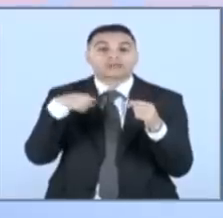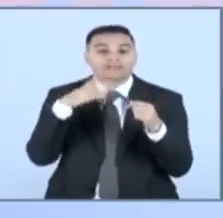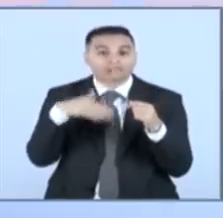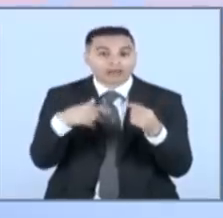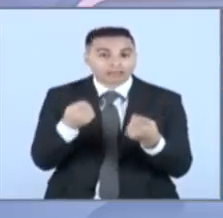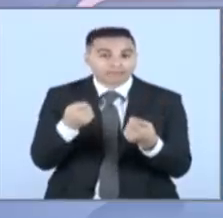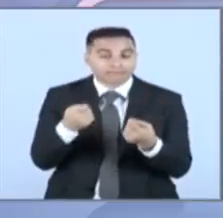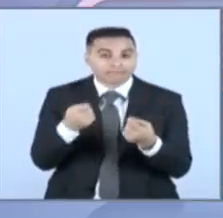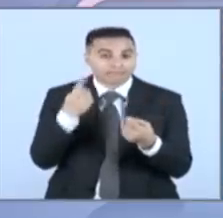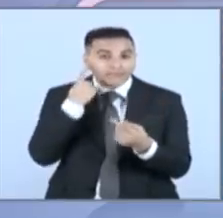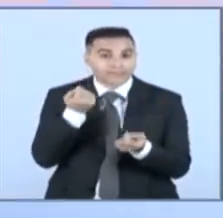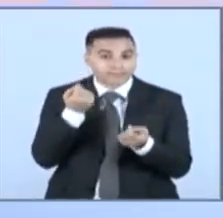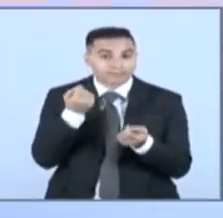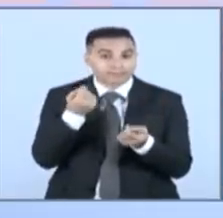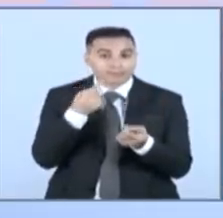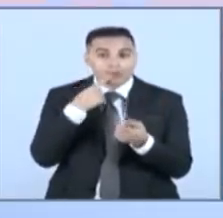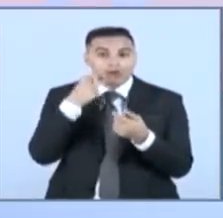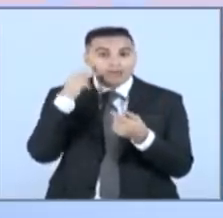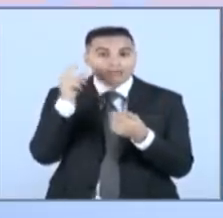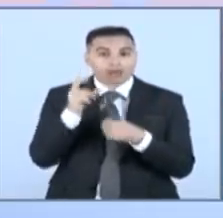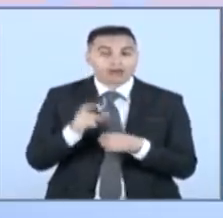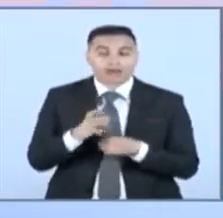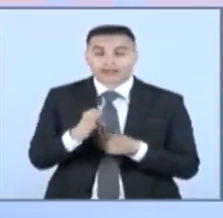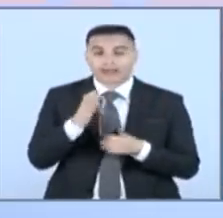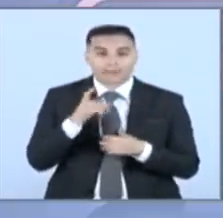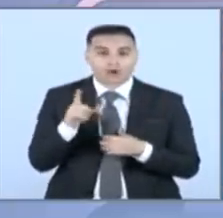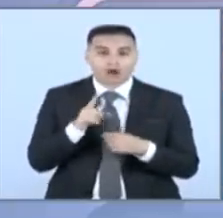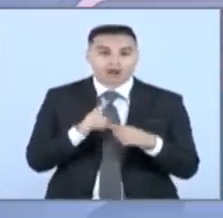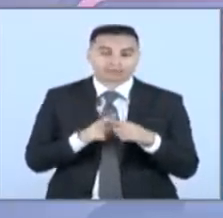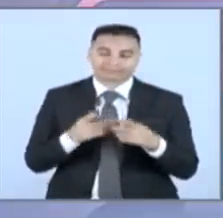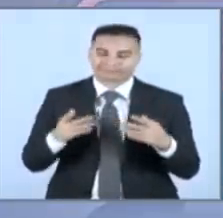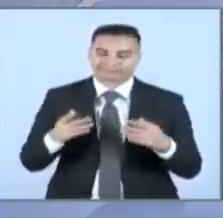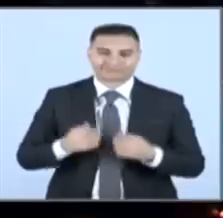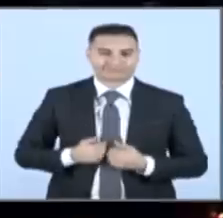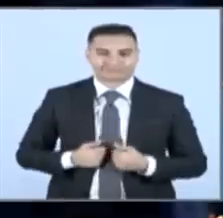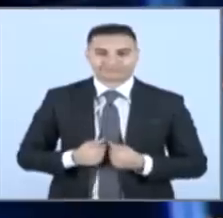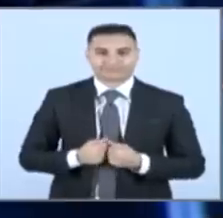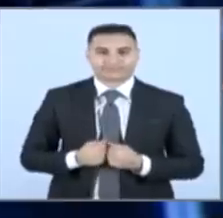مصطفى إجابتك. إيطاليا. إيطاليا إجابة خاطئة.